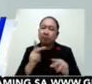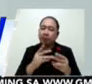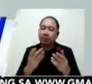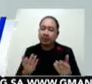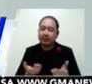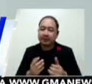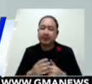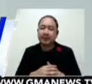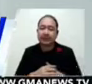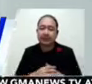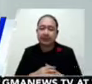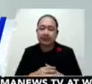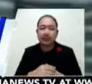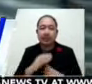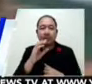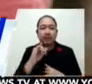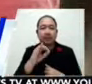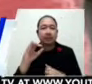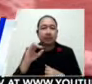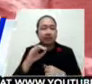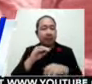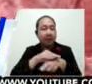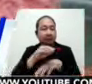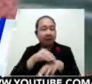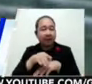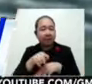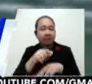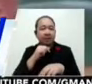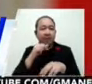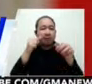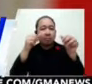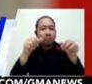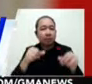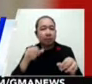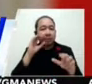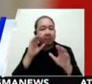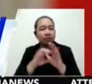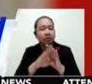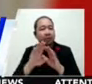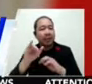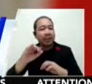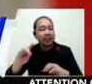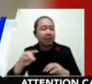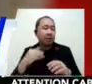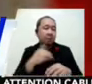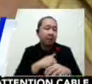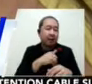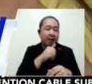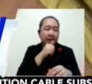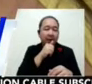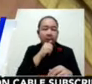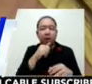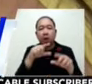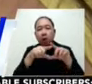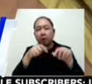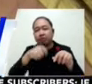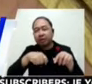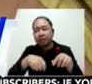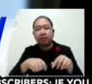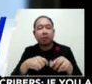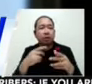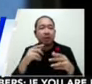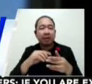ng CICC sa mga mamamayan, huwag i-post ang mga litrato ng ID, bank accounts, credit cards o mga billing statements sa social media o